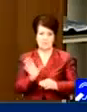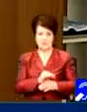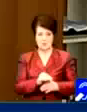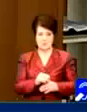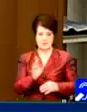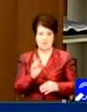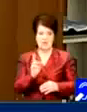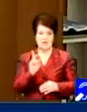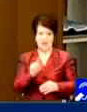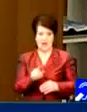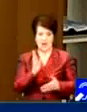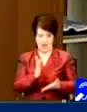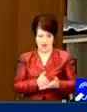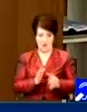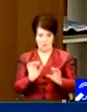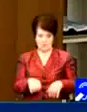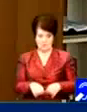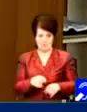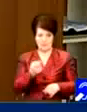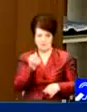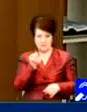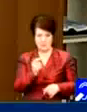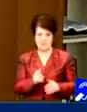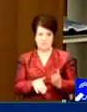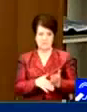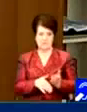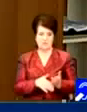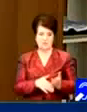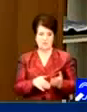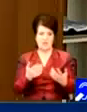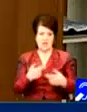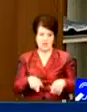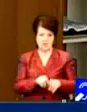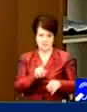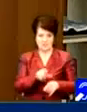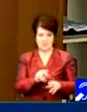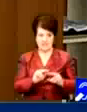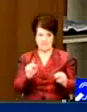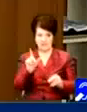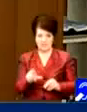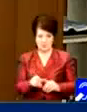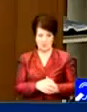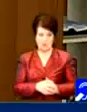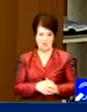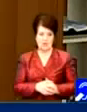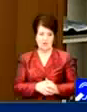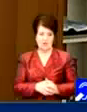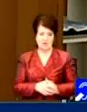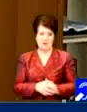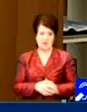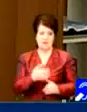cei care au posibilitatea să ajute cât de puțin aceste învățătoare, ca să